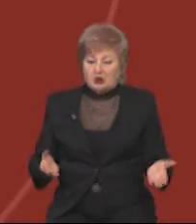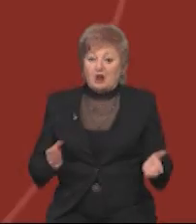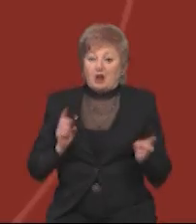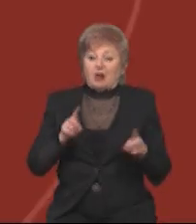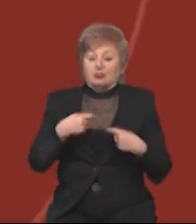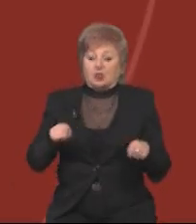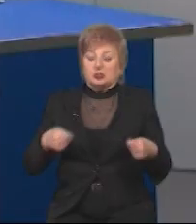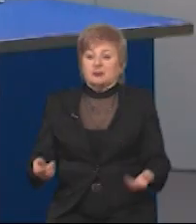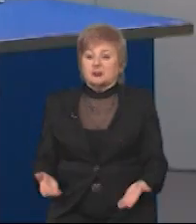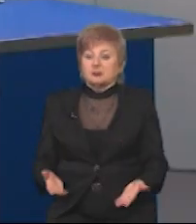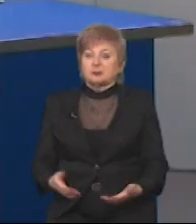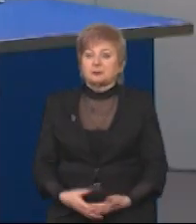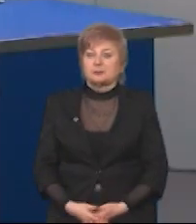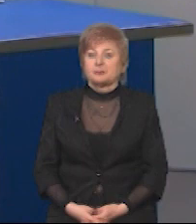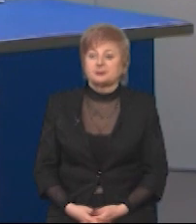продвигаться.